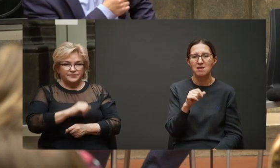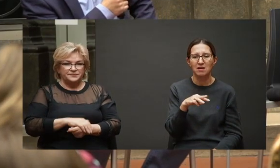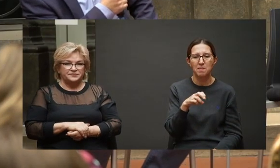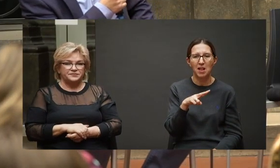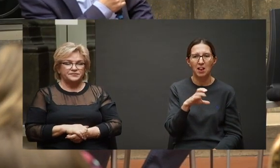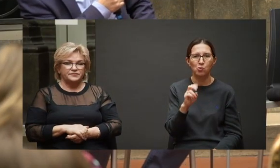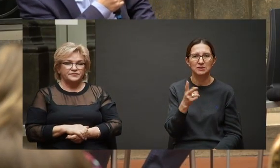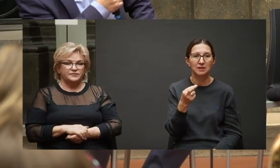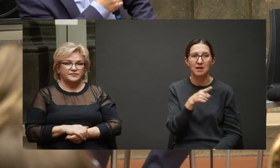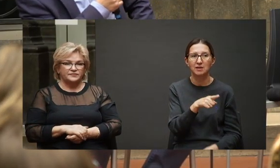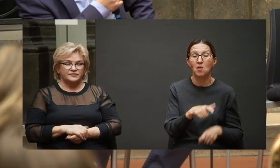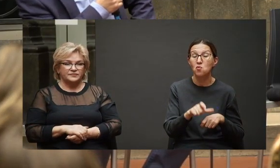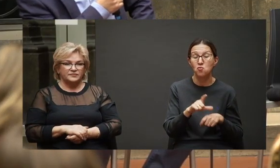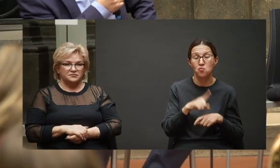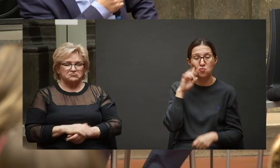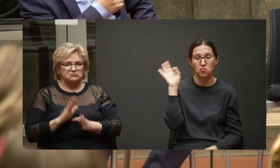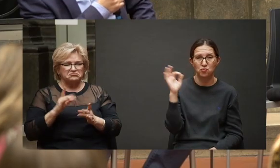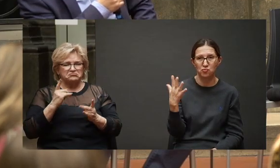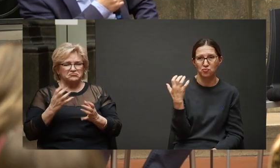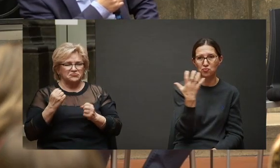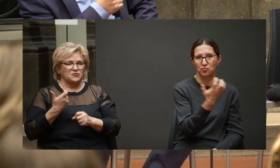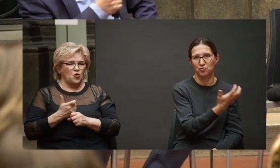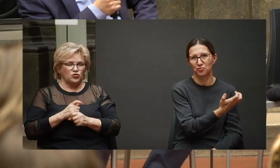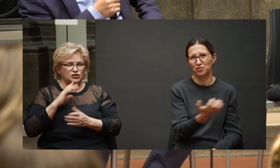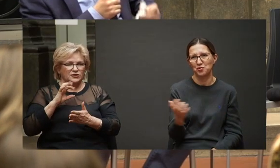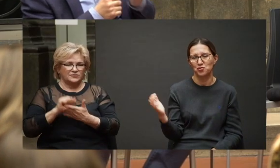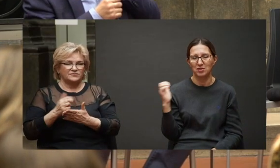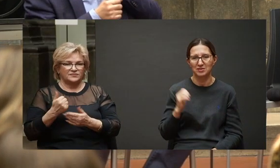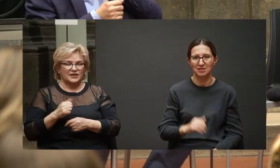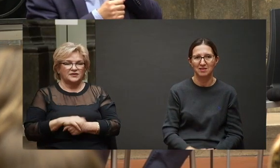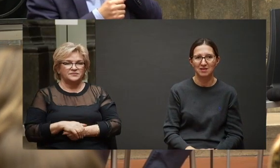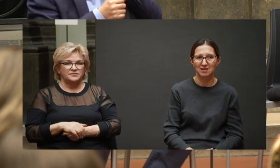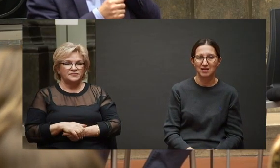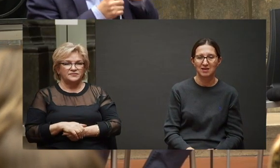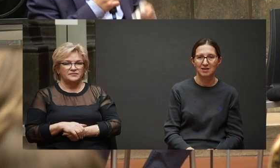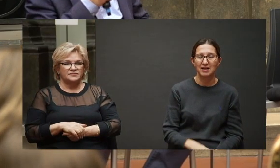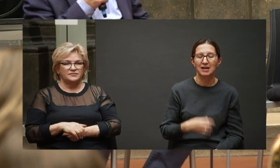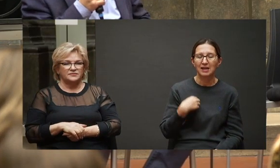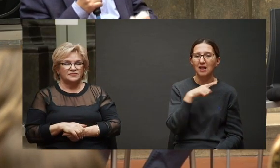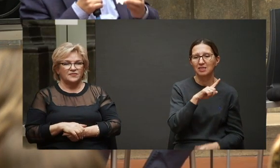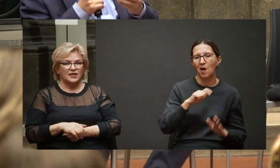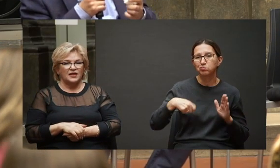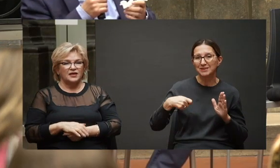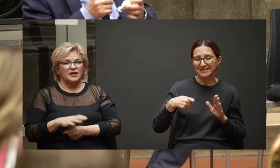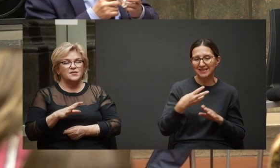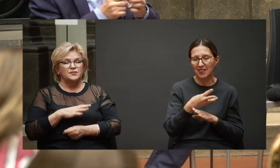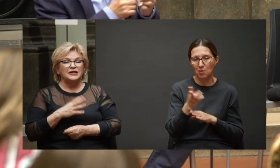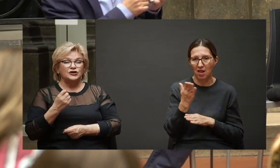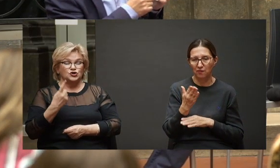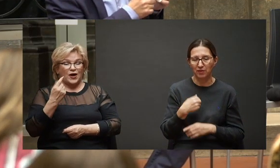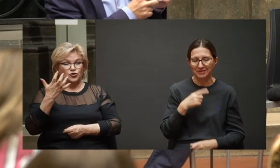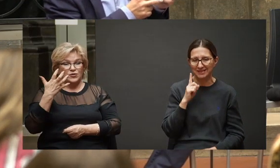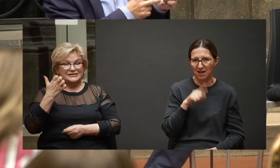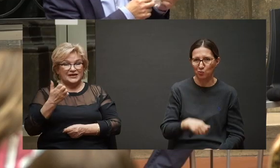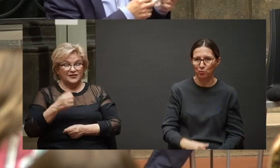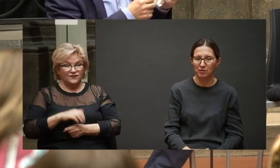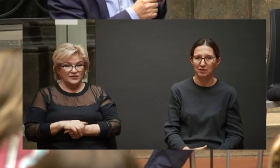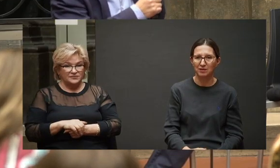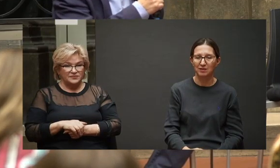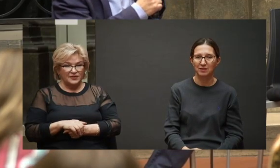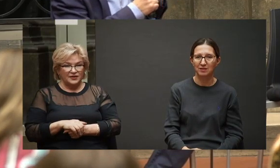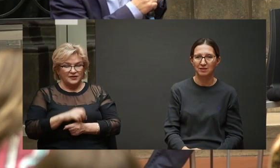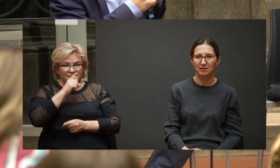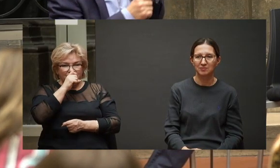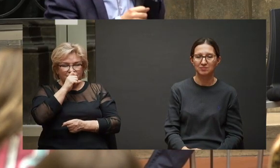они это прямо очень любят. Прямо очень, да? Да, я смотрите, там снимал, поэтому знаю. Там была прямо еще одна волна селфи, причем такой до